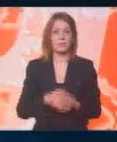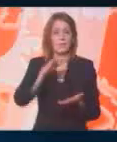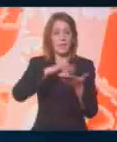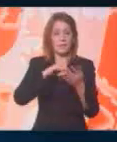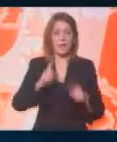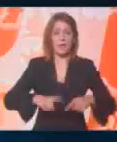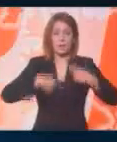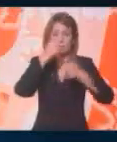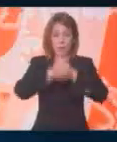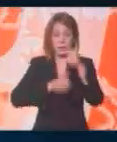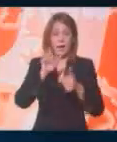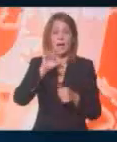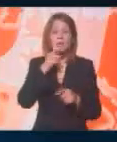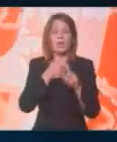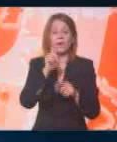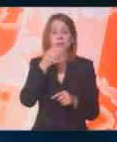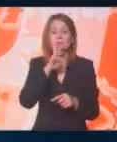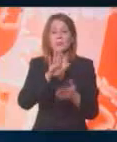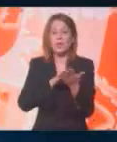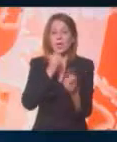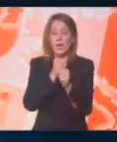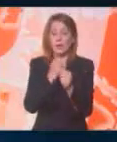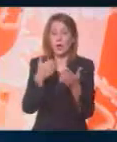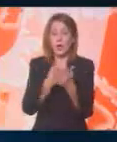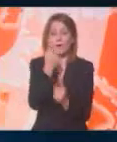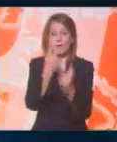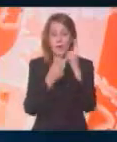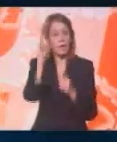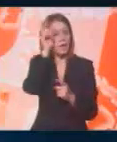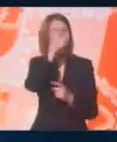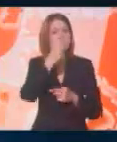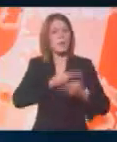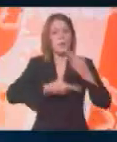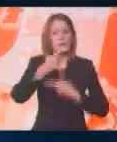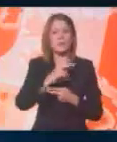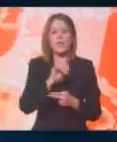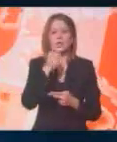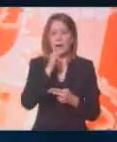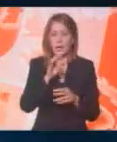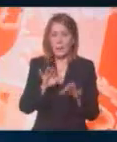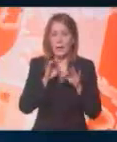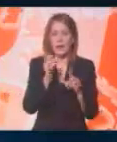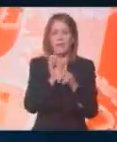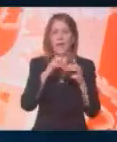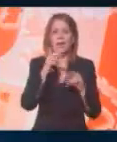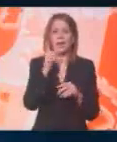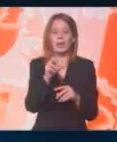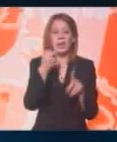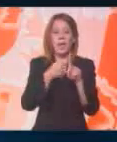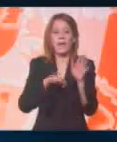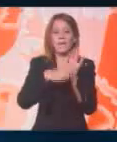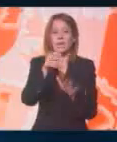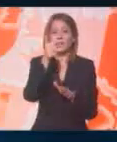Sredinom sledeće godine u Leskovcu će početi da radi nova fabrika. Reč je o nemačkom proizvođaču čarapa Falke, koji ima tradiciju dugu više